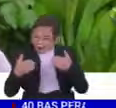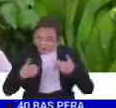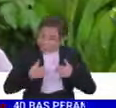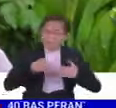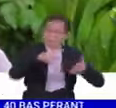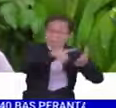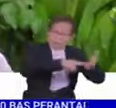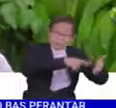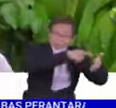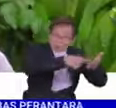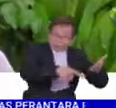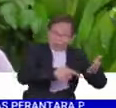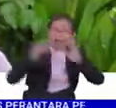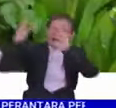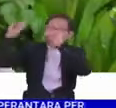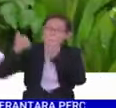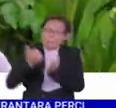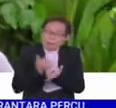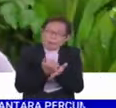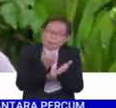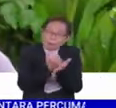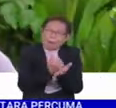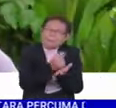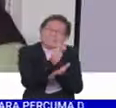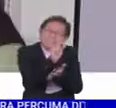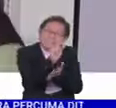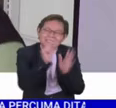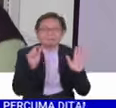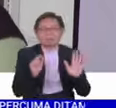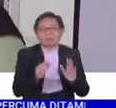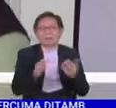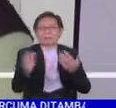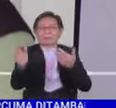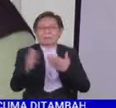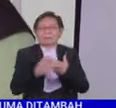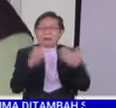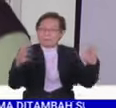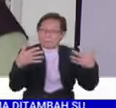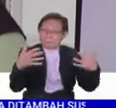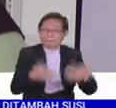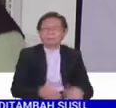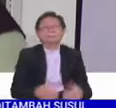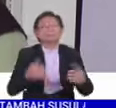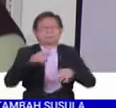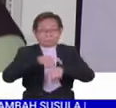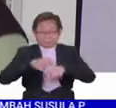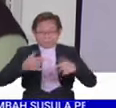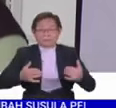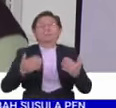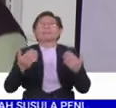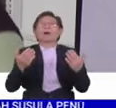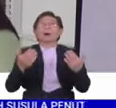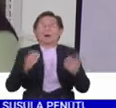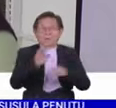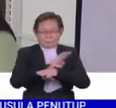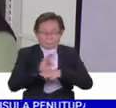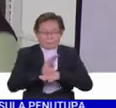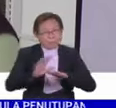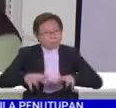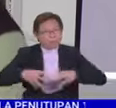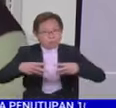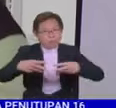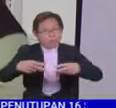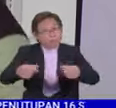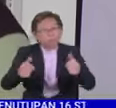adanya pilihan raya ni, harap dapat membantu sikit, sedikit sebanyaklah. Buat masa ini Alhamdulillah lah, kita punya perniagaan semuanya berjalan lancar